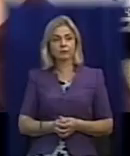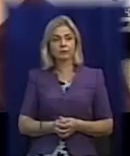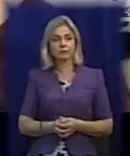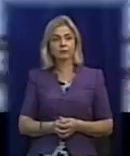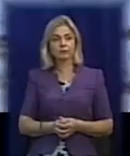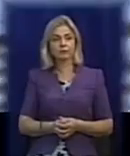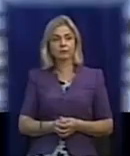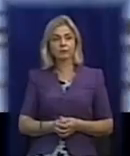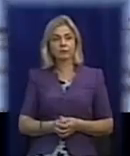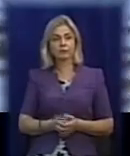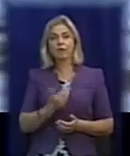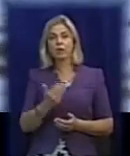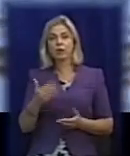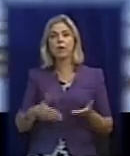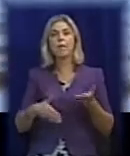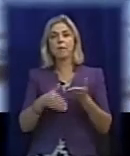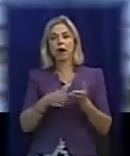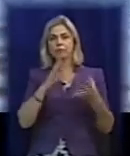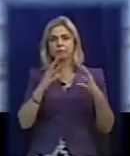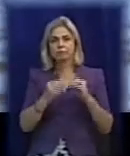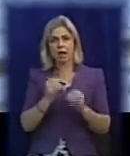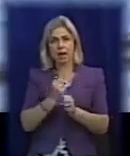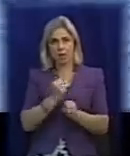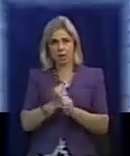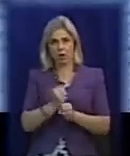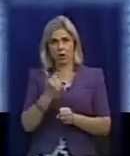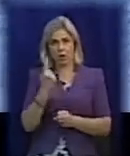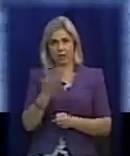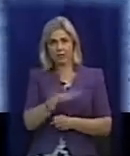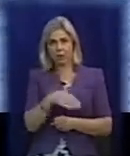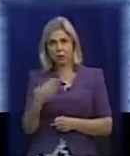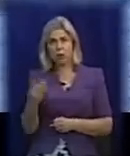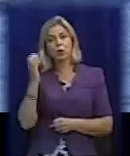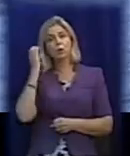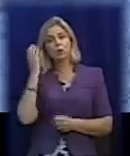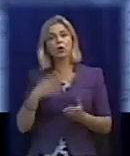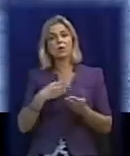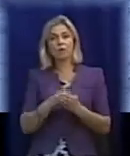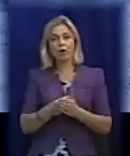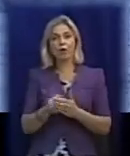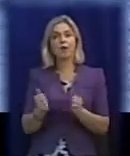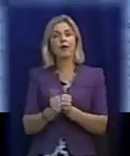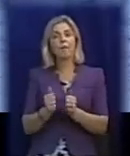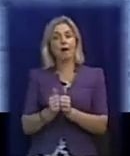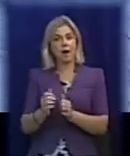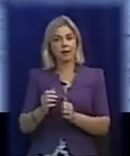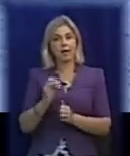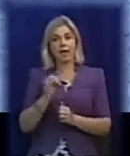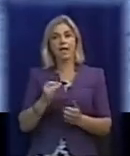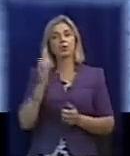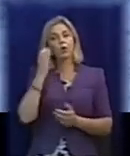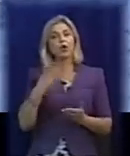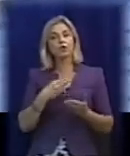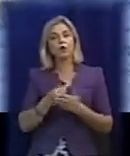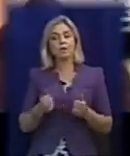Вони допомагають злагоджено співпрацювати один з одним, слухати свого напарника, слухати свого рятувальника,